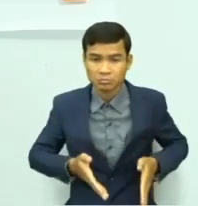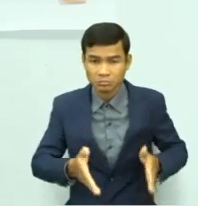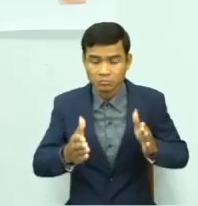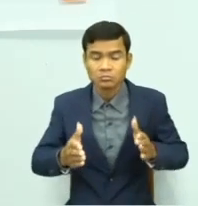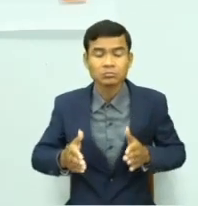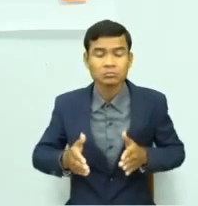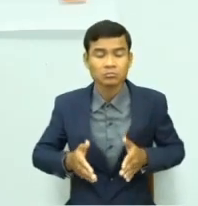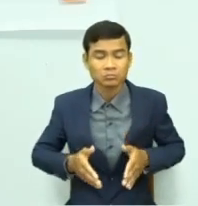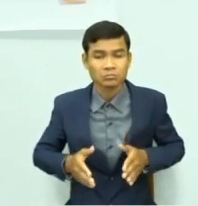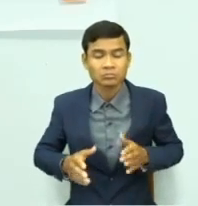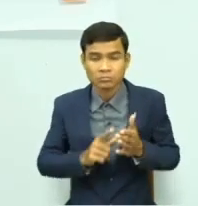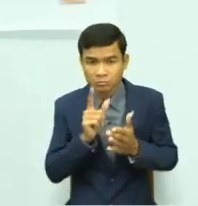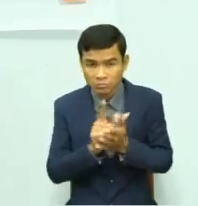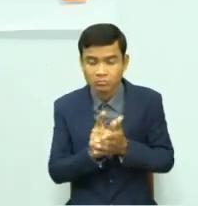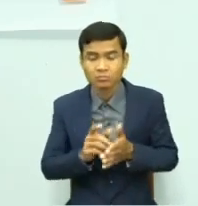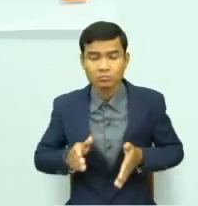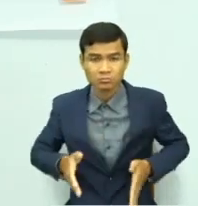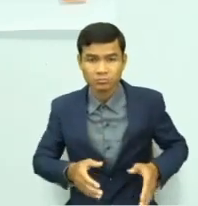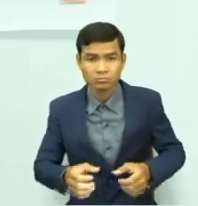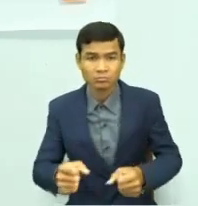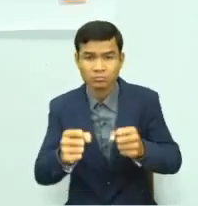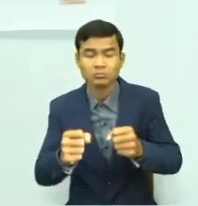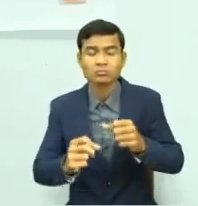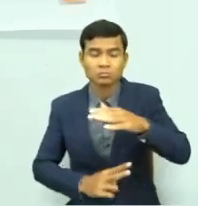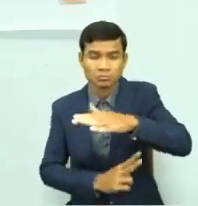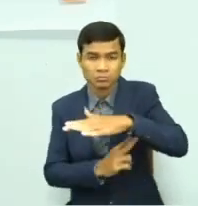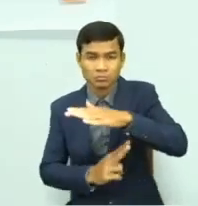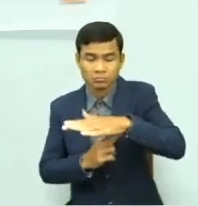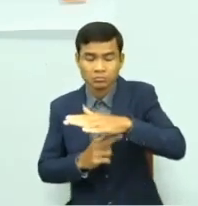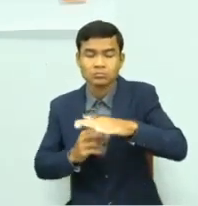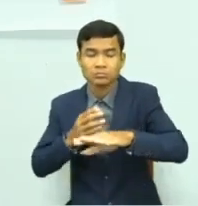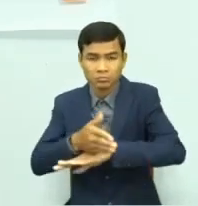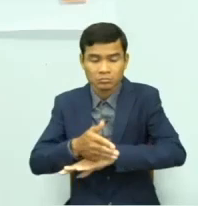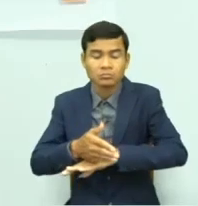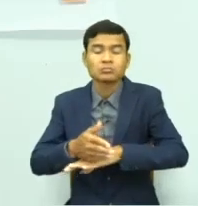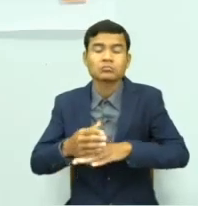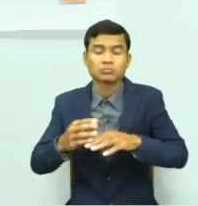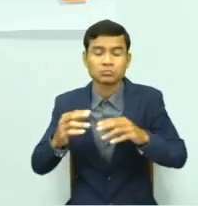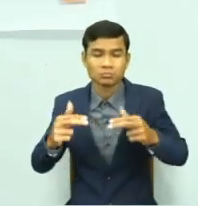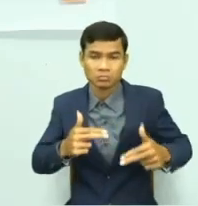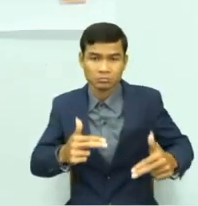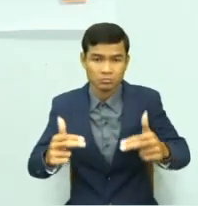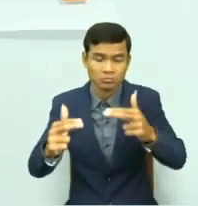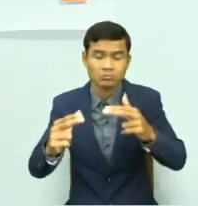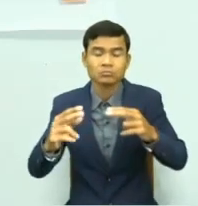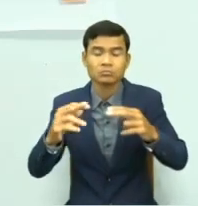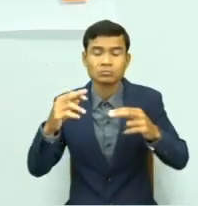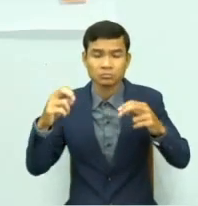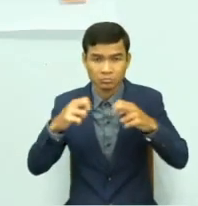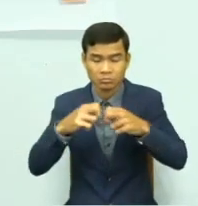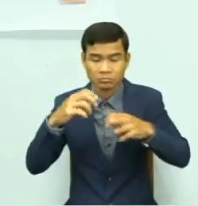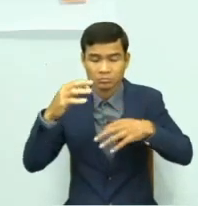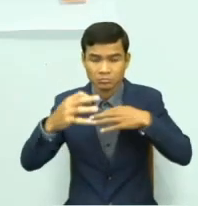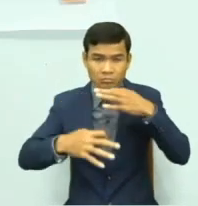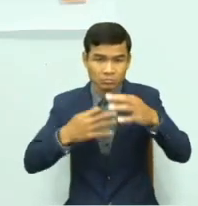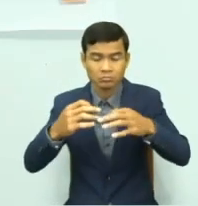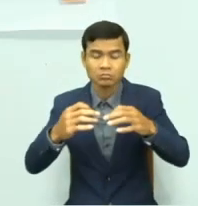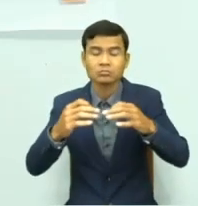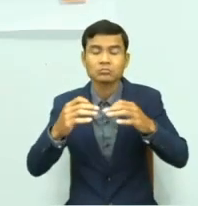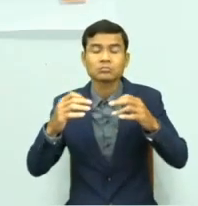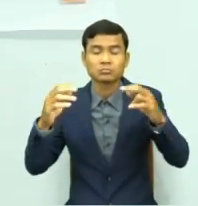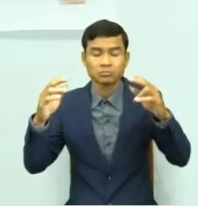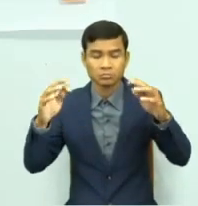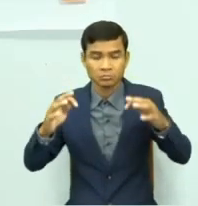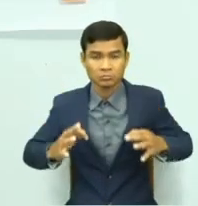lùm chà spiên ạc ca spiên chlong tuần lê chà vi ri ạc kis ni chà ạc vị miền xong tế phiếp chà bà lai